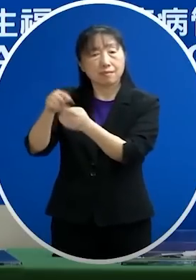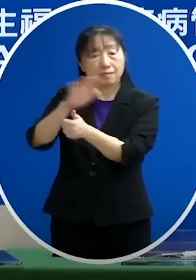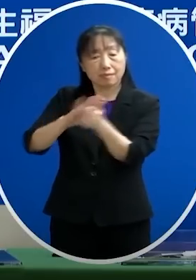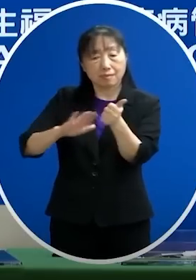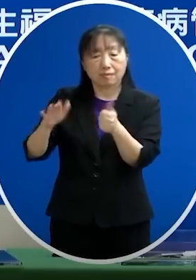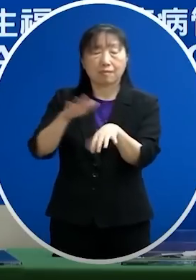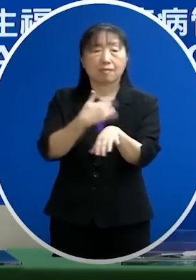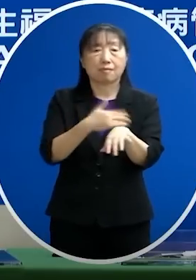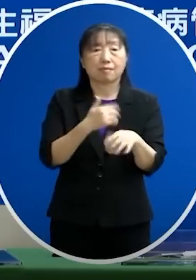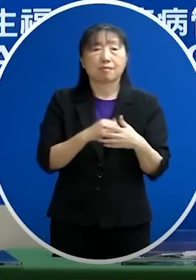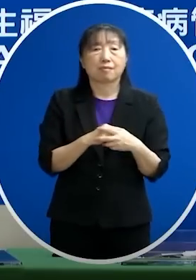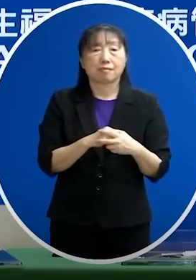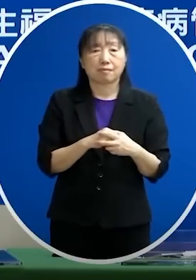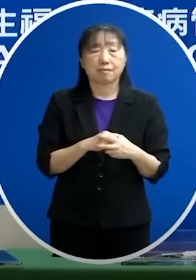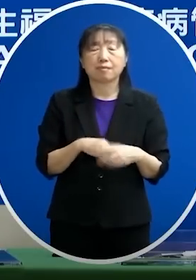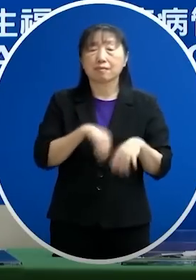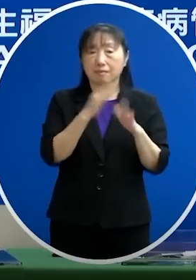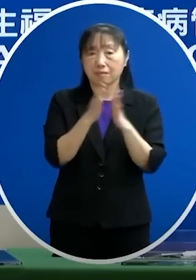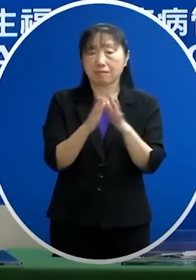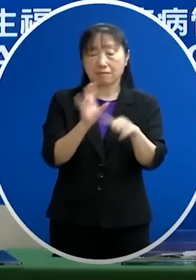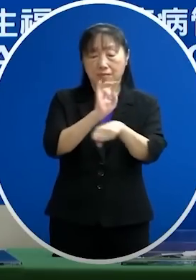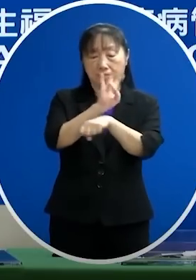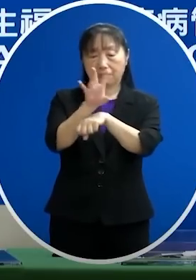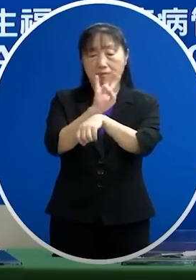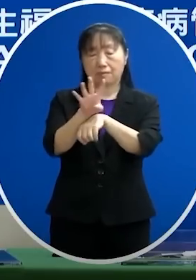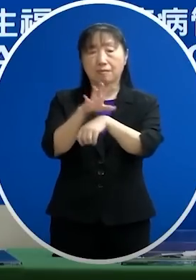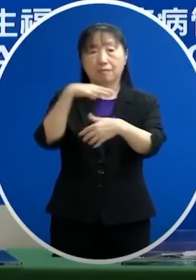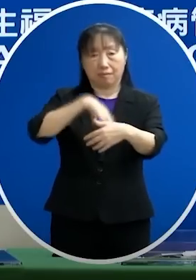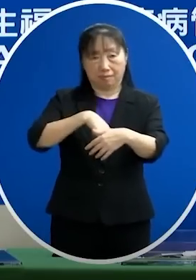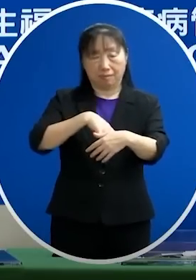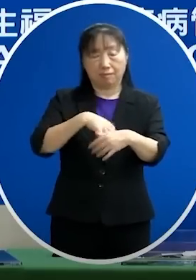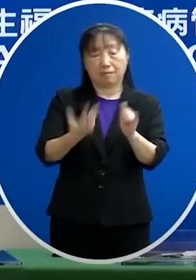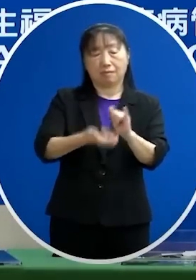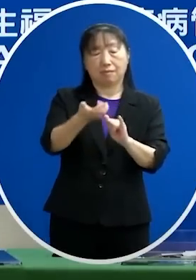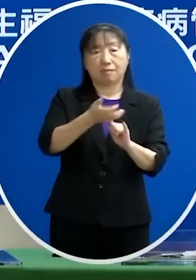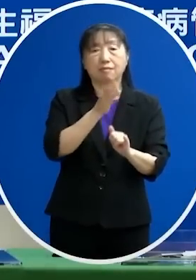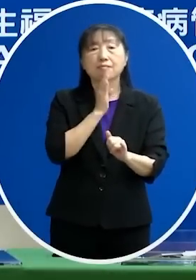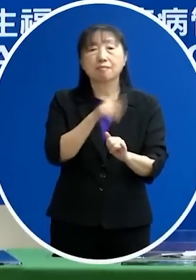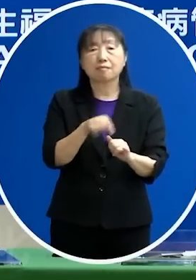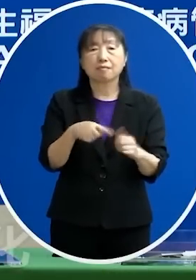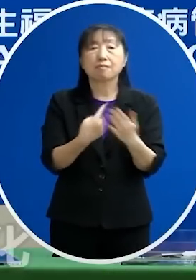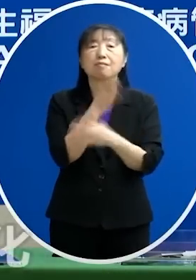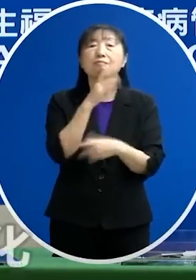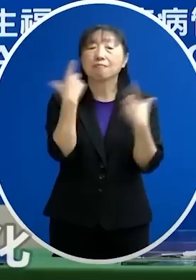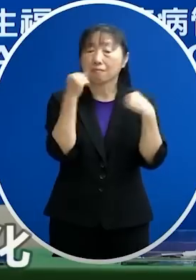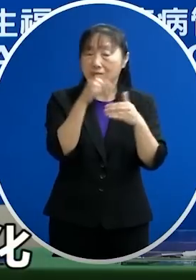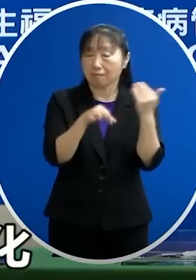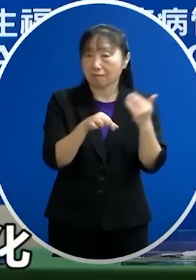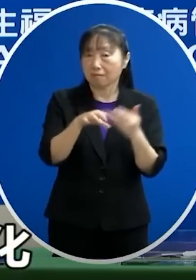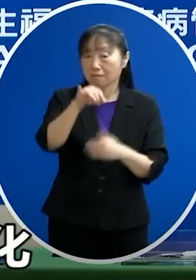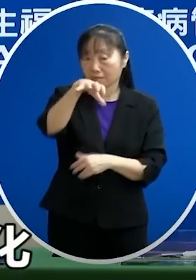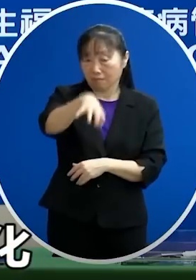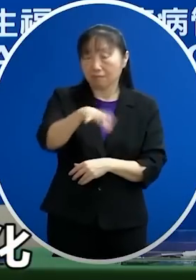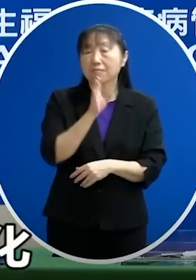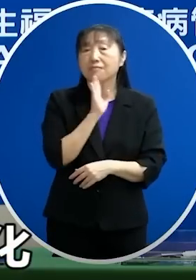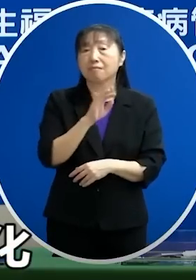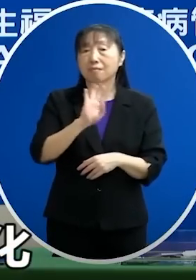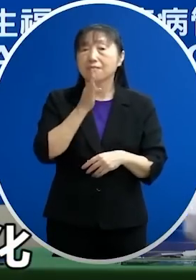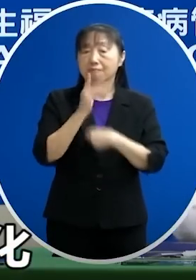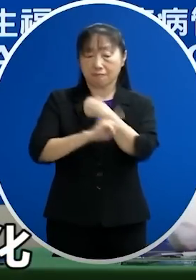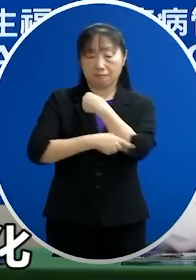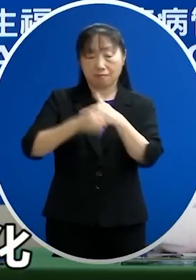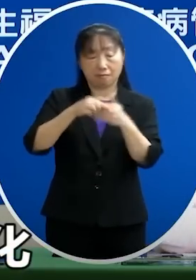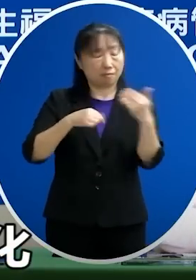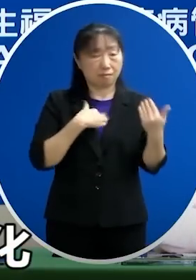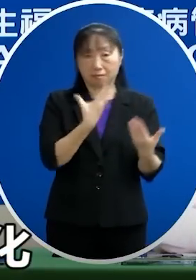下都以24小时为原则这是地方在处理的时候，我们在法上面没